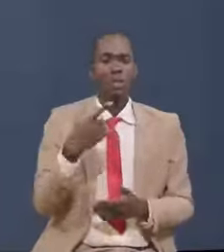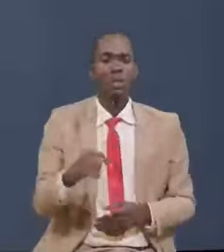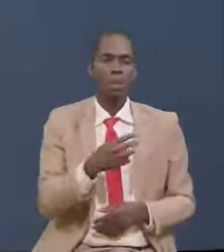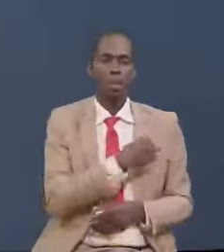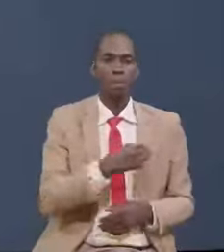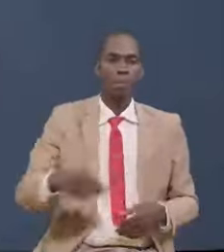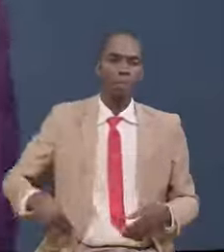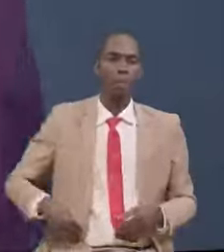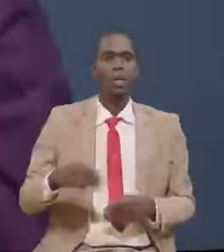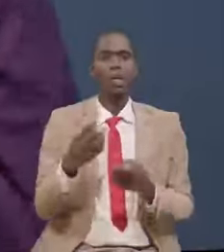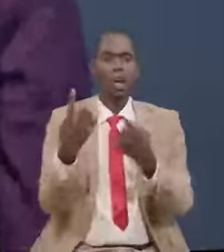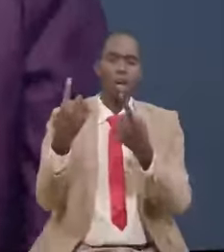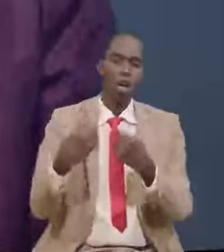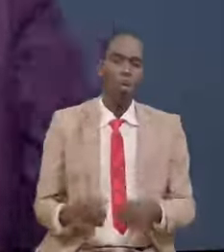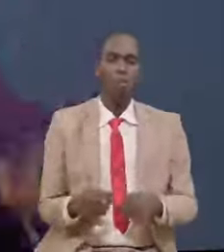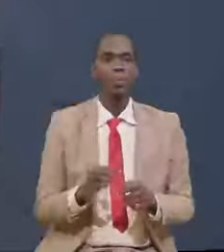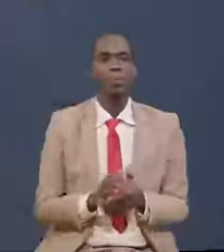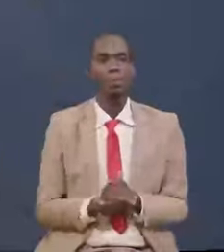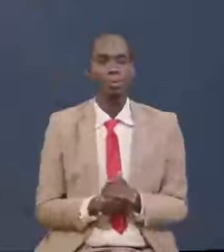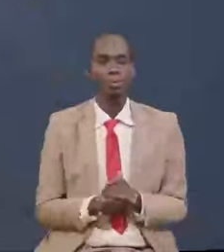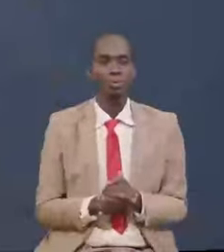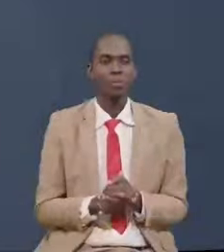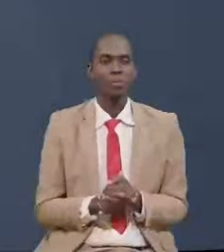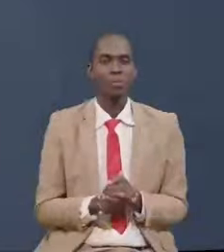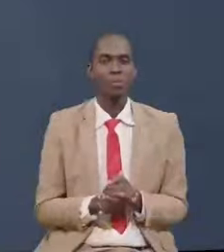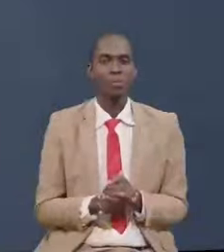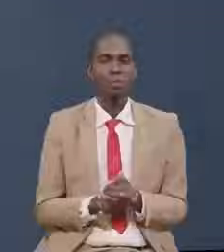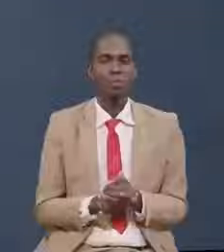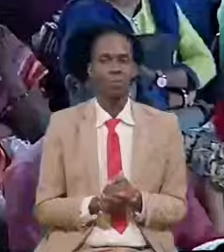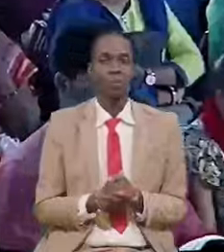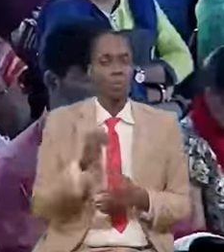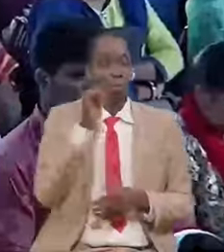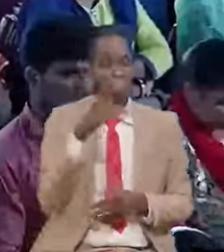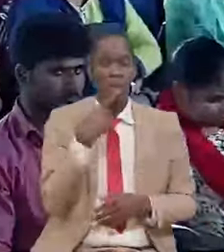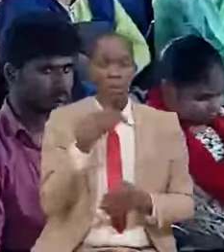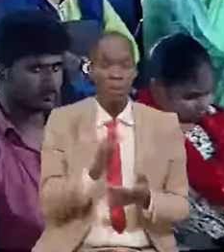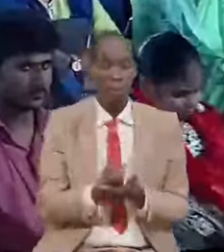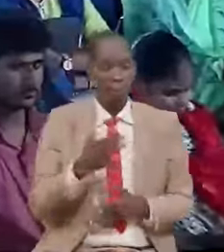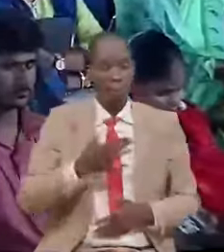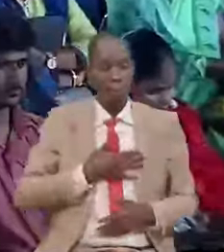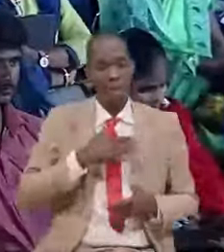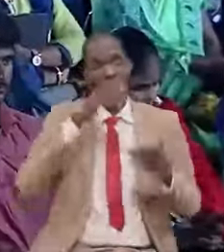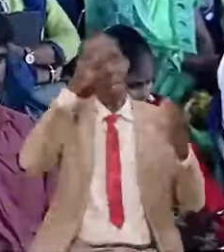Elle dit, je sais que le Messie doit venir. Elle dit, mon attente,